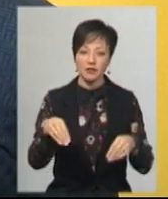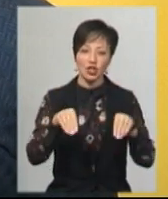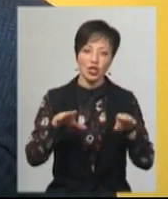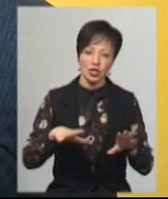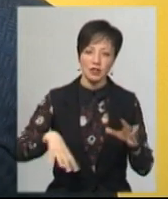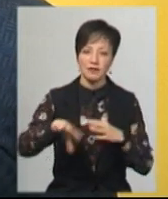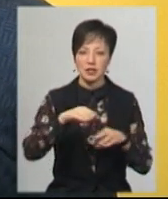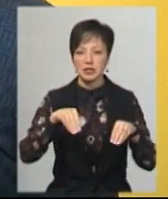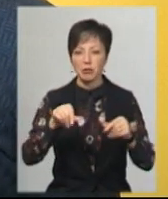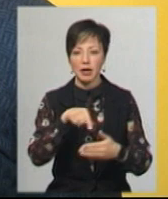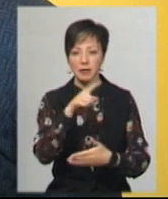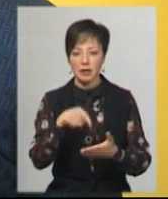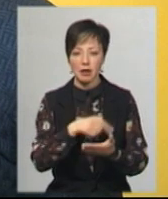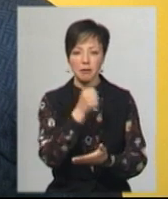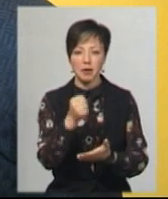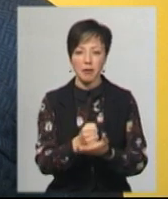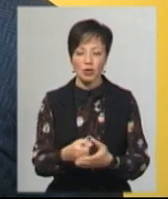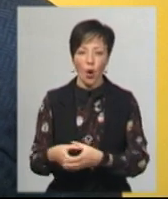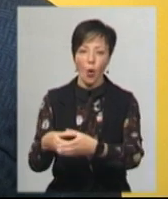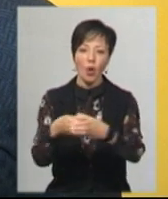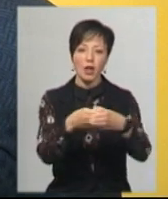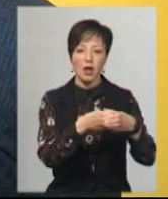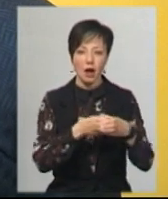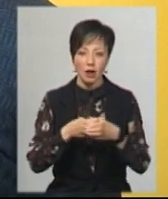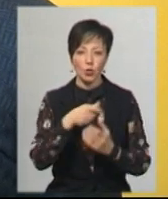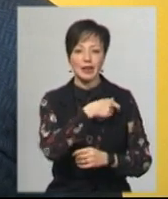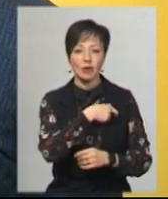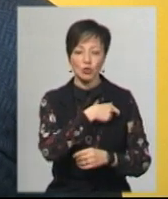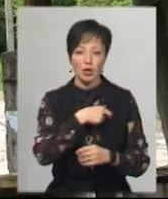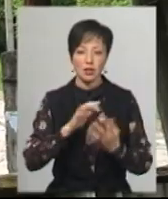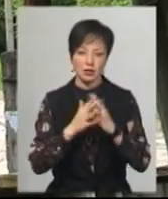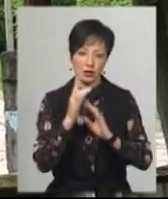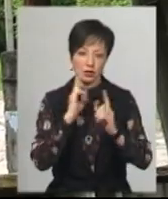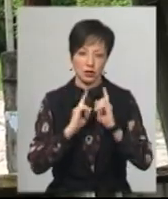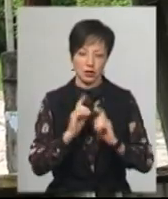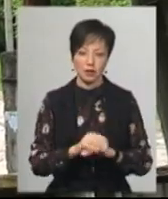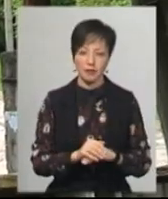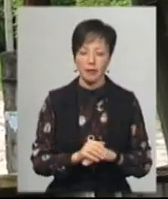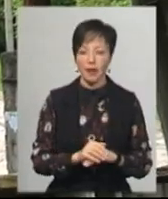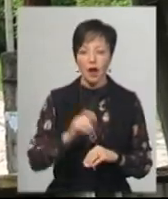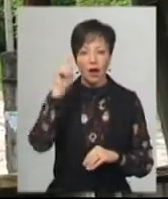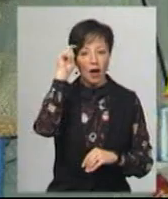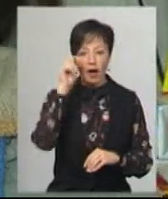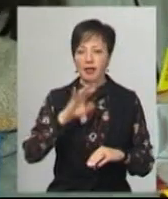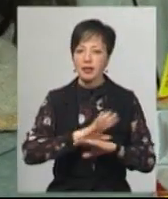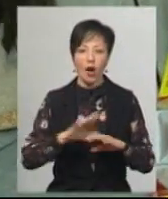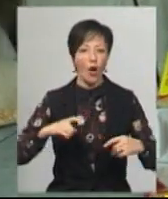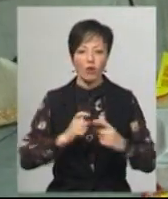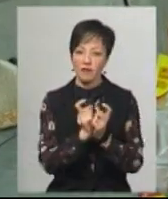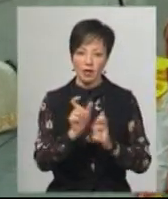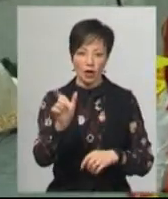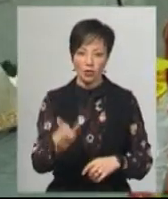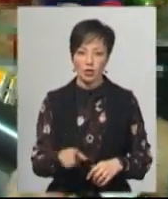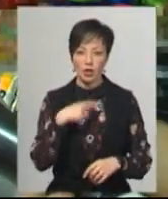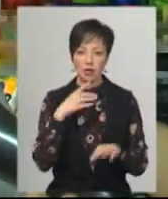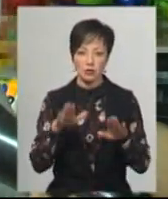щодо земельних питань приймаються колегіально депутатами селищної ради. Василь – неконфліктна людина, каже місцева мешканка